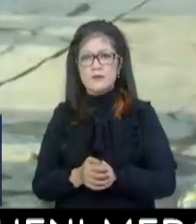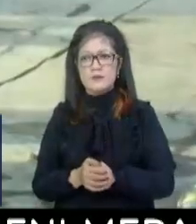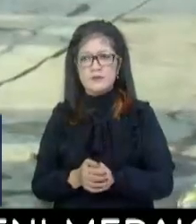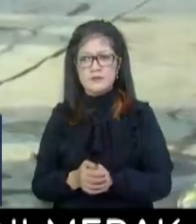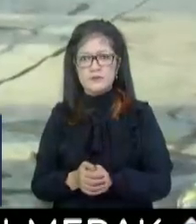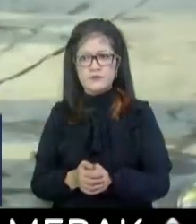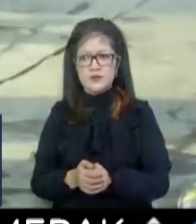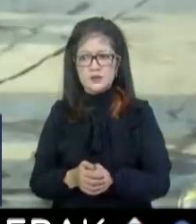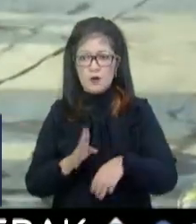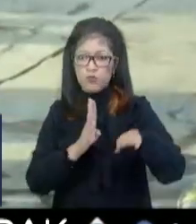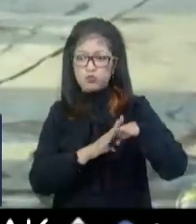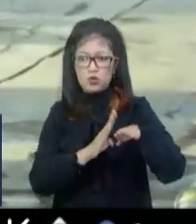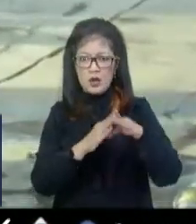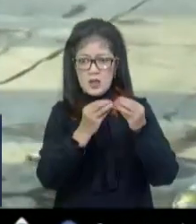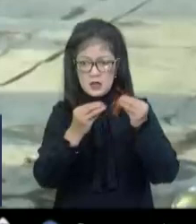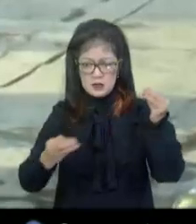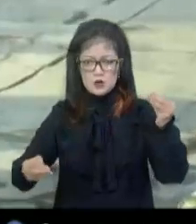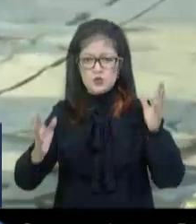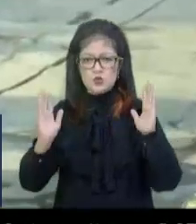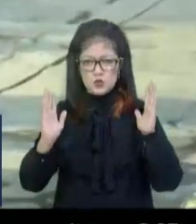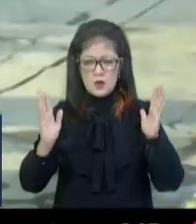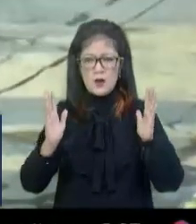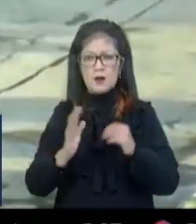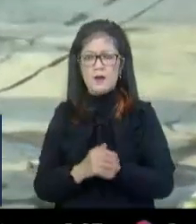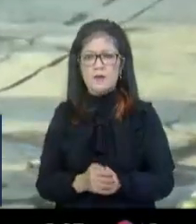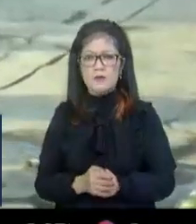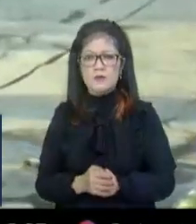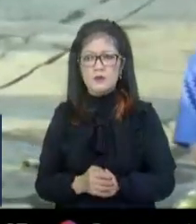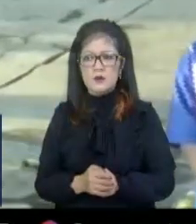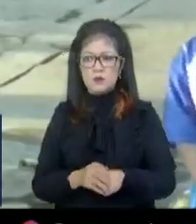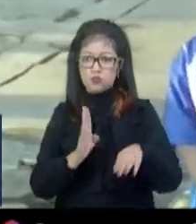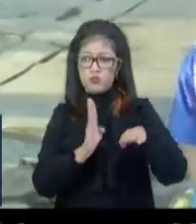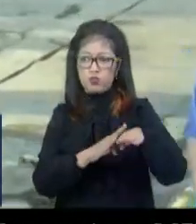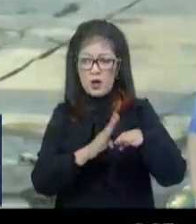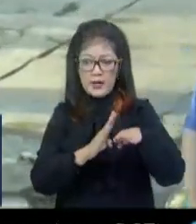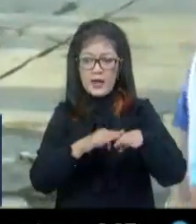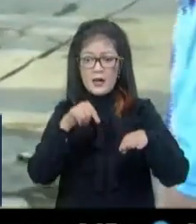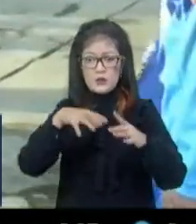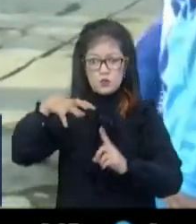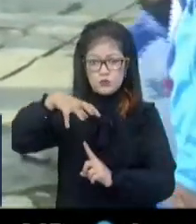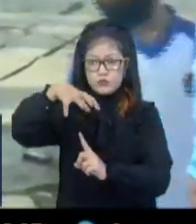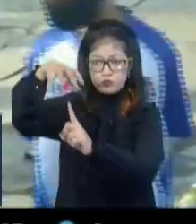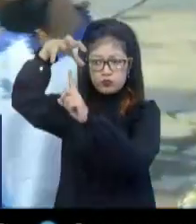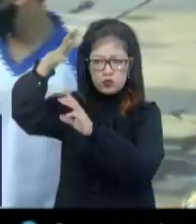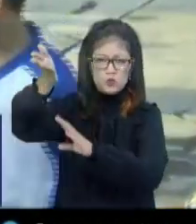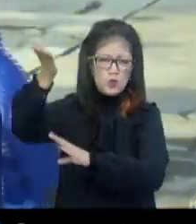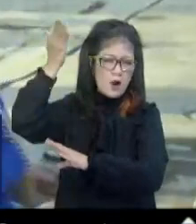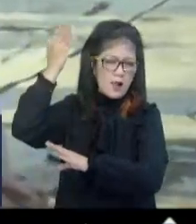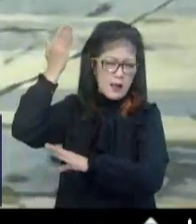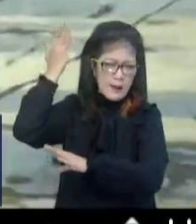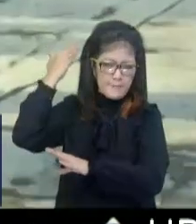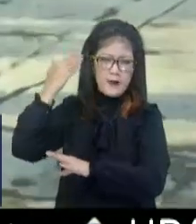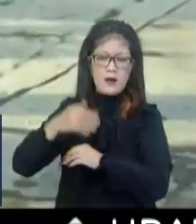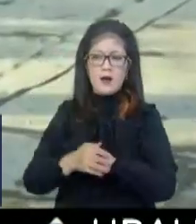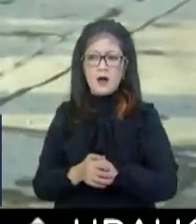Tradisi tidak hilang. Ini sudah berapa lama, Pak, tradisi buat balon ini, Pak? Oh, ini sudah turun-temurun, Mas. Dari saya